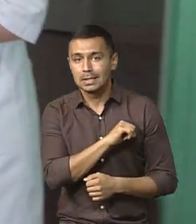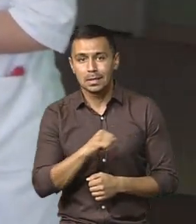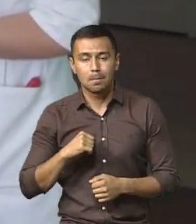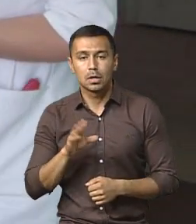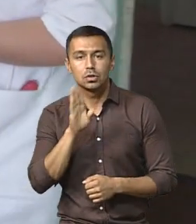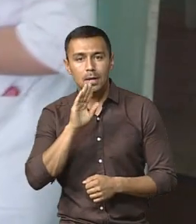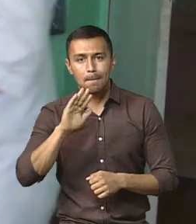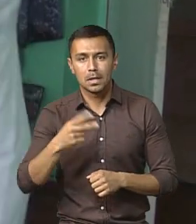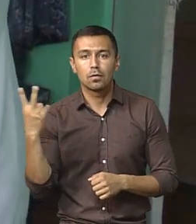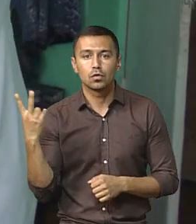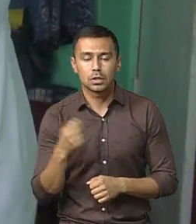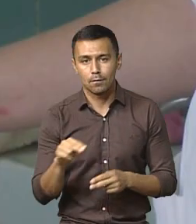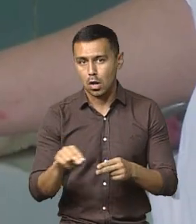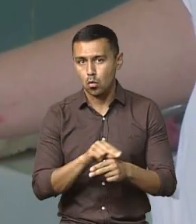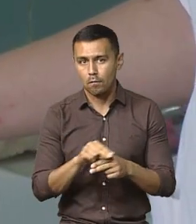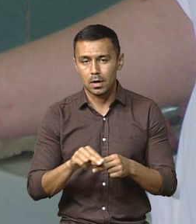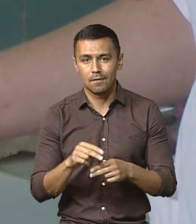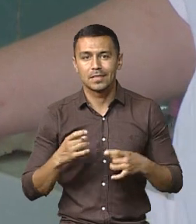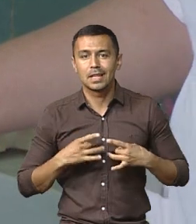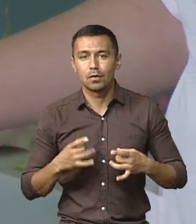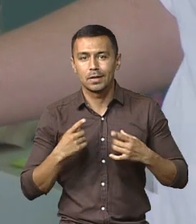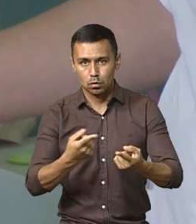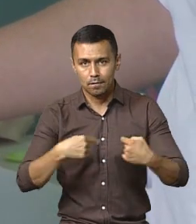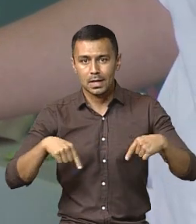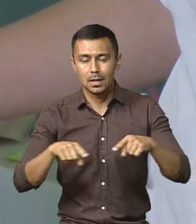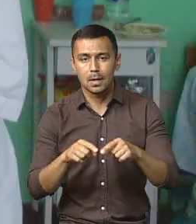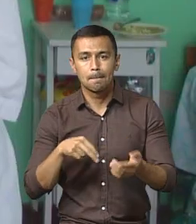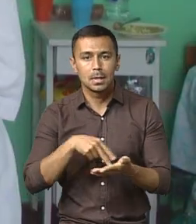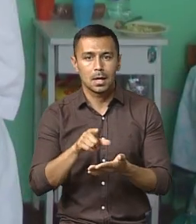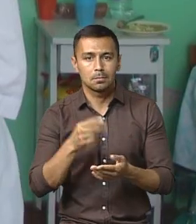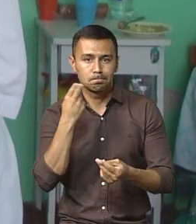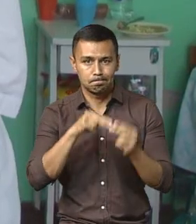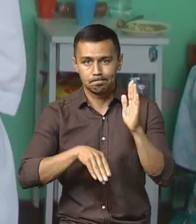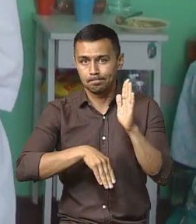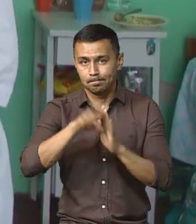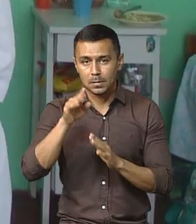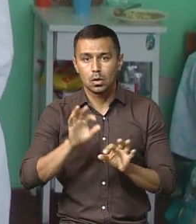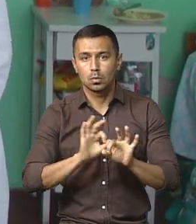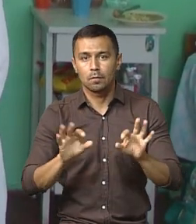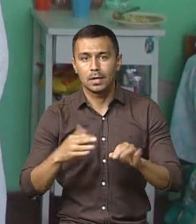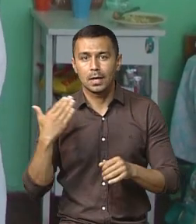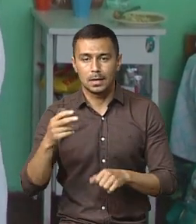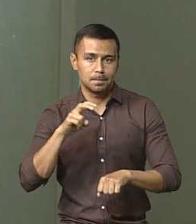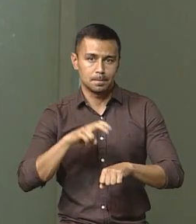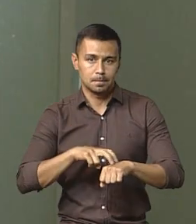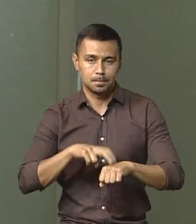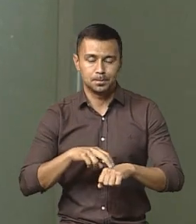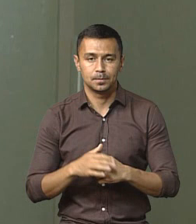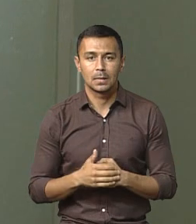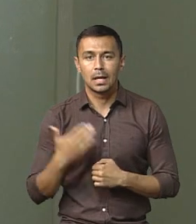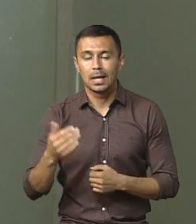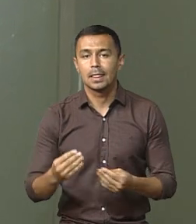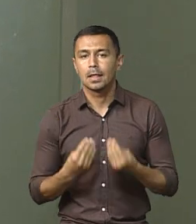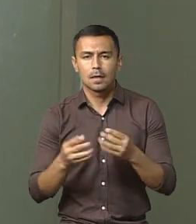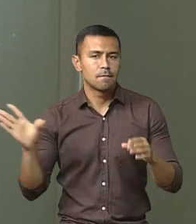Леонтьєва після двотижневого лікування у неврологічному відділенні пішла на поправку, розповідає її лікарка. Їй